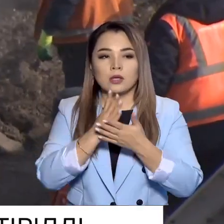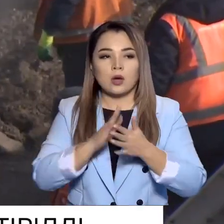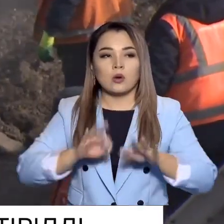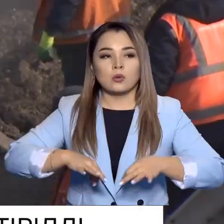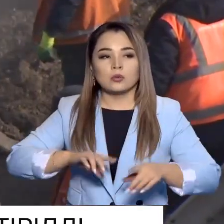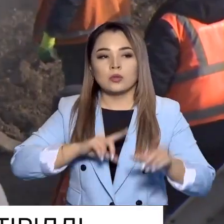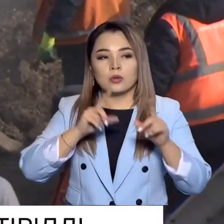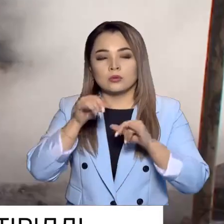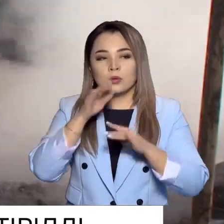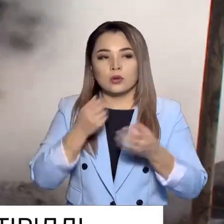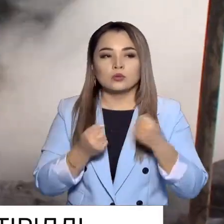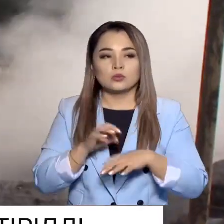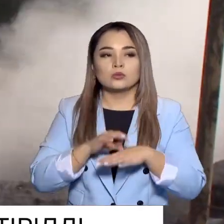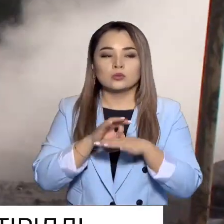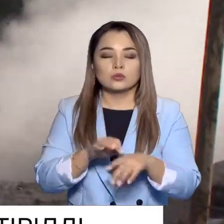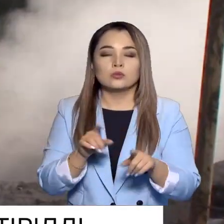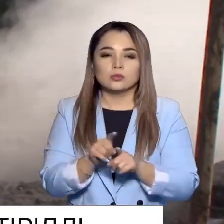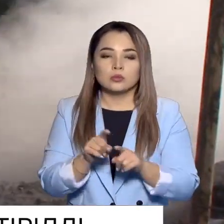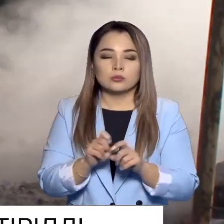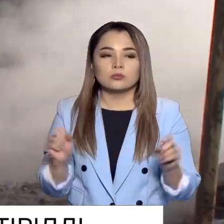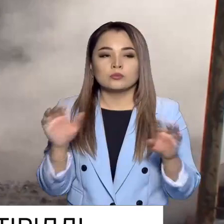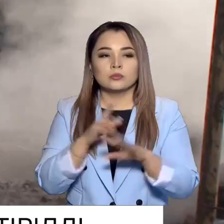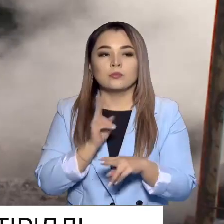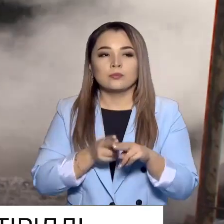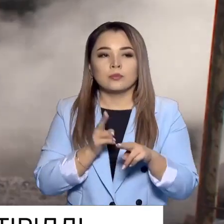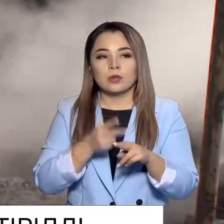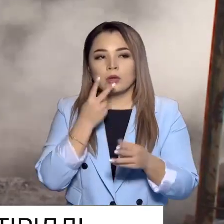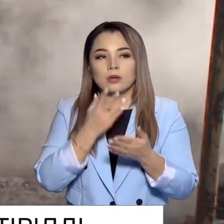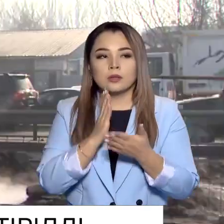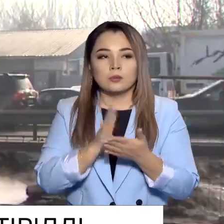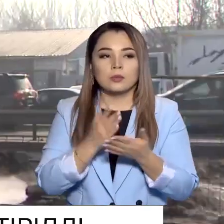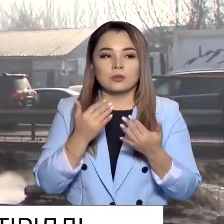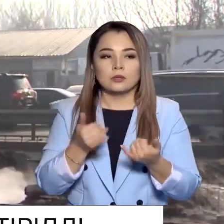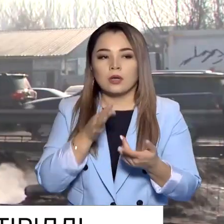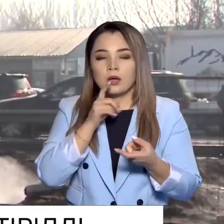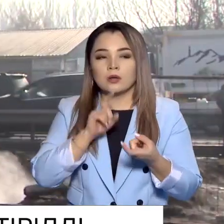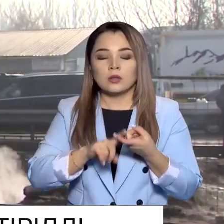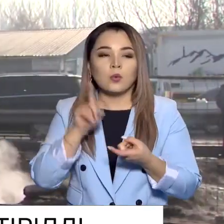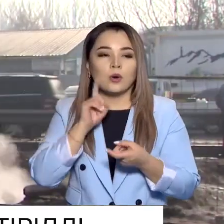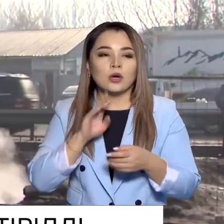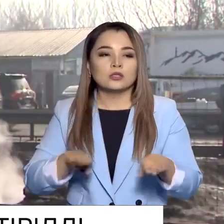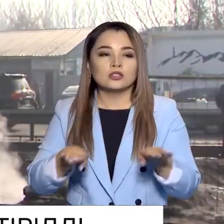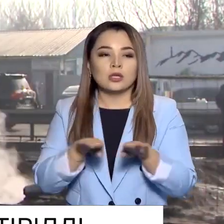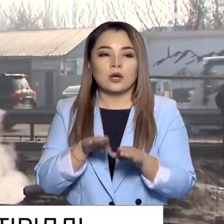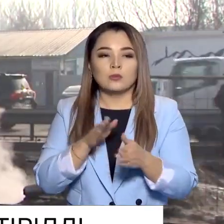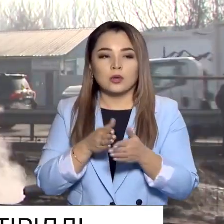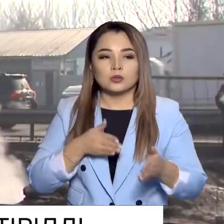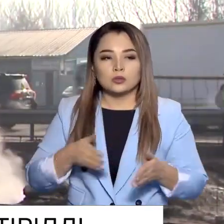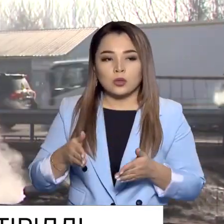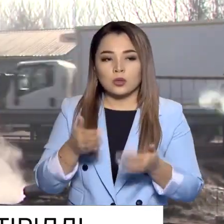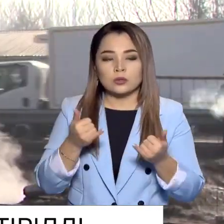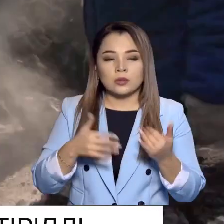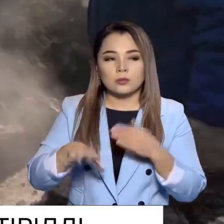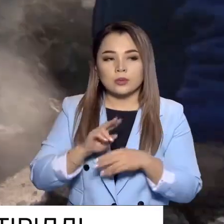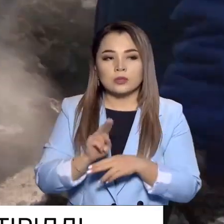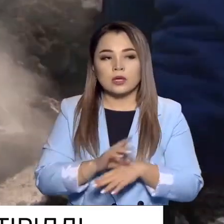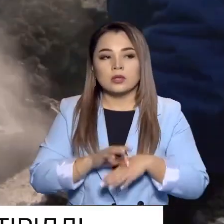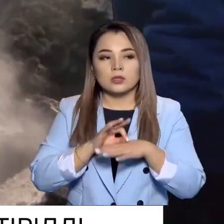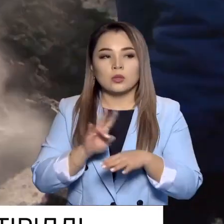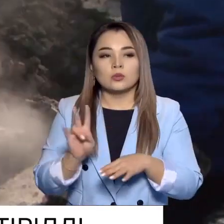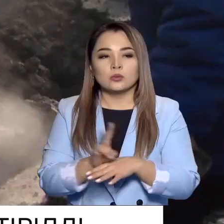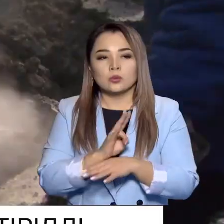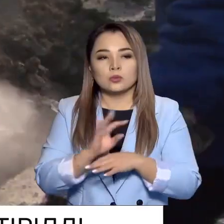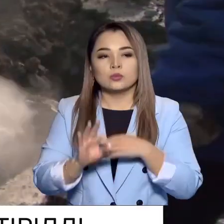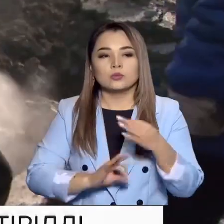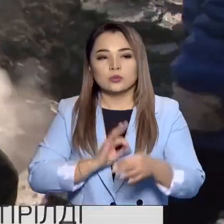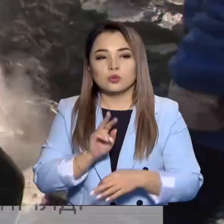қозғалысы қиындап, жүргізушілер жолды көрмей кедергіге тап болды. Даңғылды уақытша жабуға тура келген. Апат орын алған аумақта мамандар түні бойы